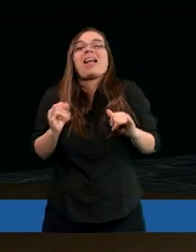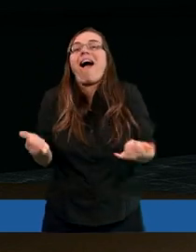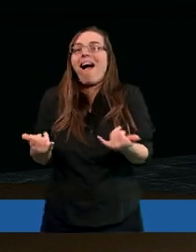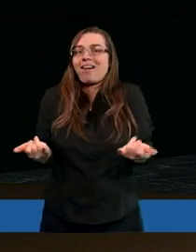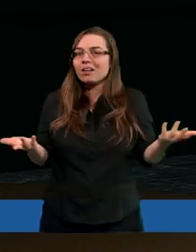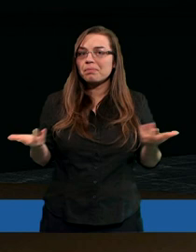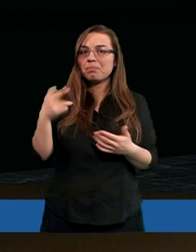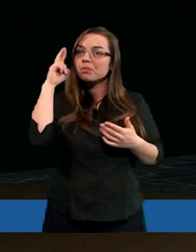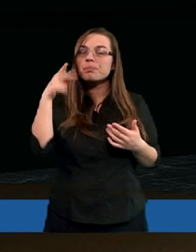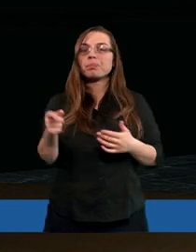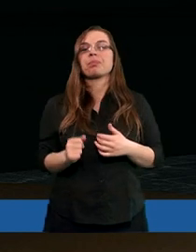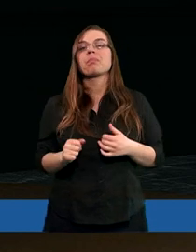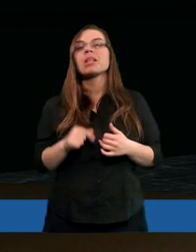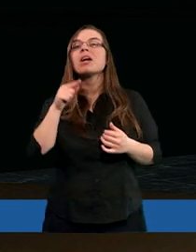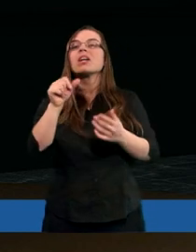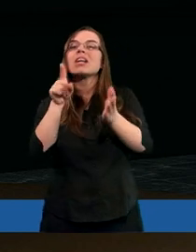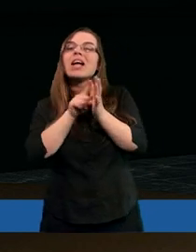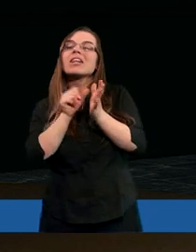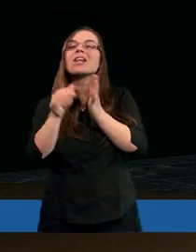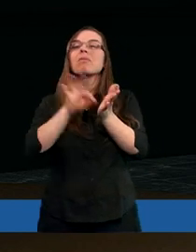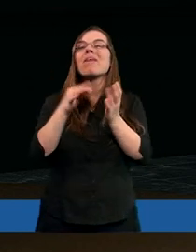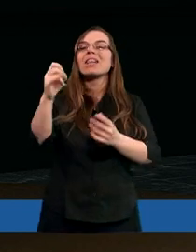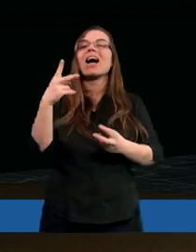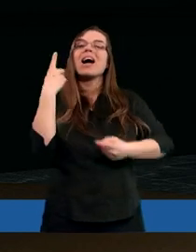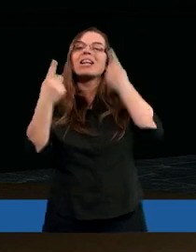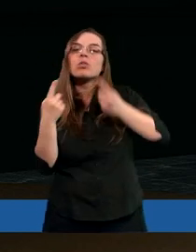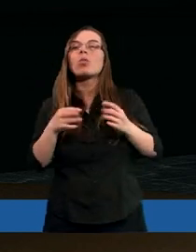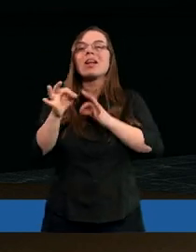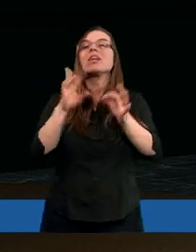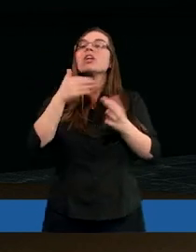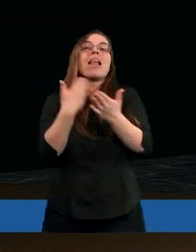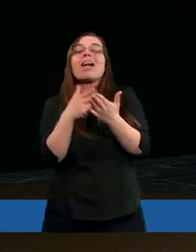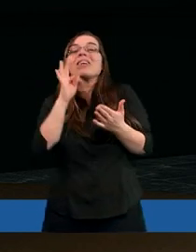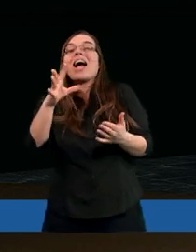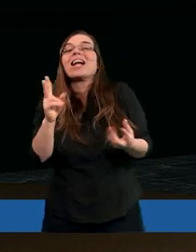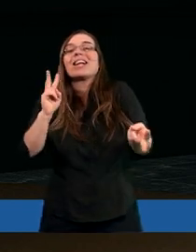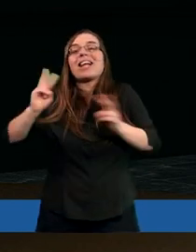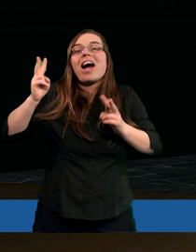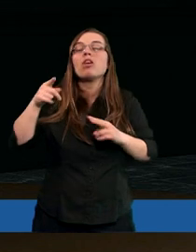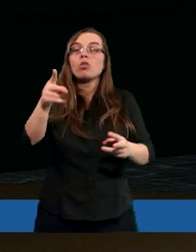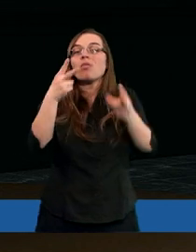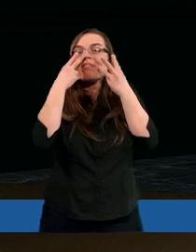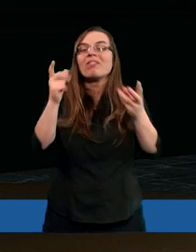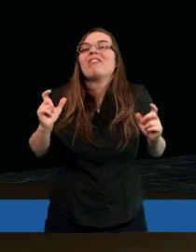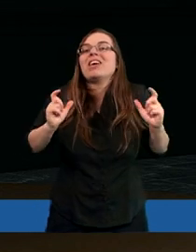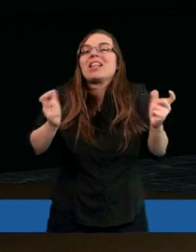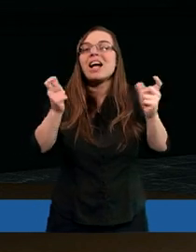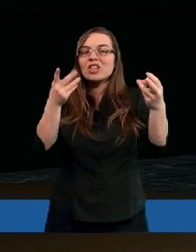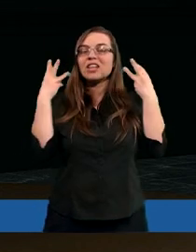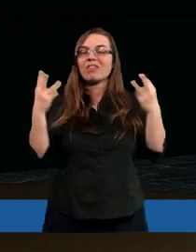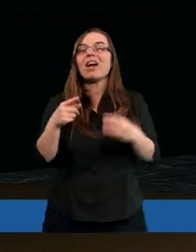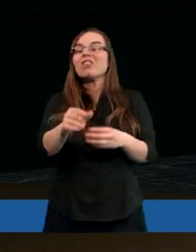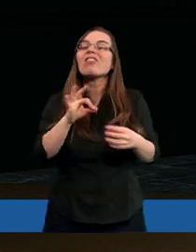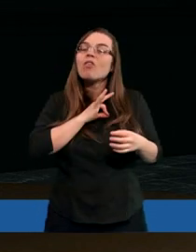to na jego taką, no właśnie, nawet ja bym sobie postawił pytanie, dlaczego tak zareagował, jak zobaczył to wydarzenie? Mówiąc o